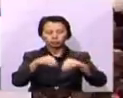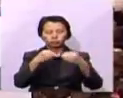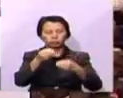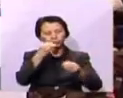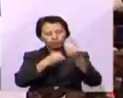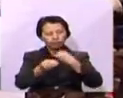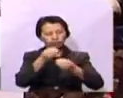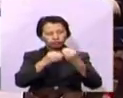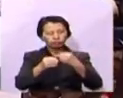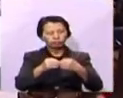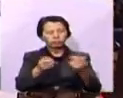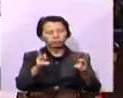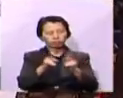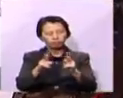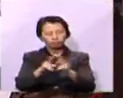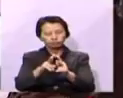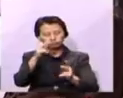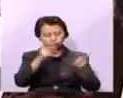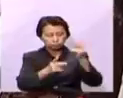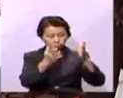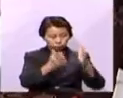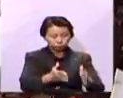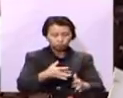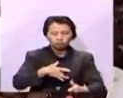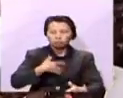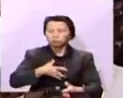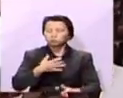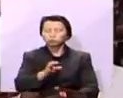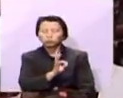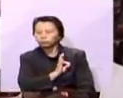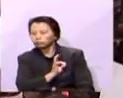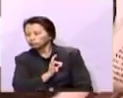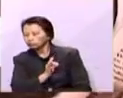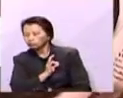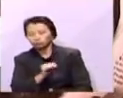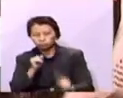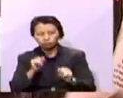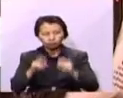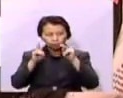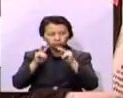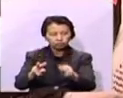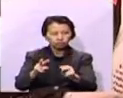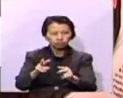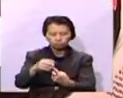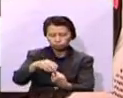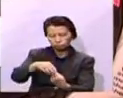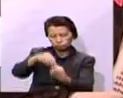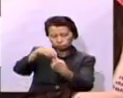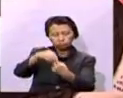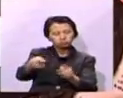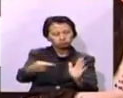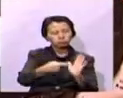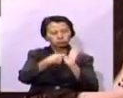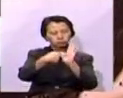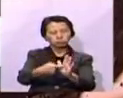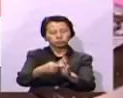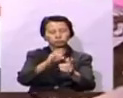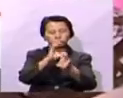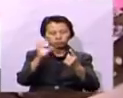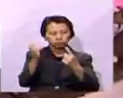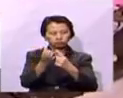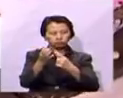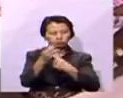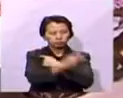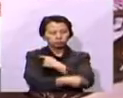makanan tradisional. Bagi pengunjung, mereka melahirkan rasa teruja kerana dapat melihat sendiri keunikan yang ditonjolkan budaya